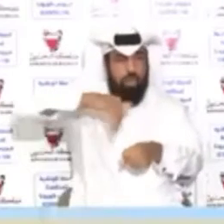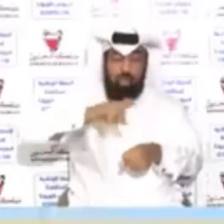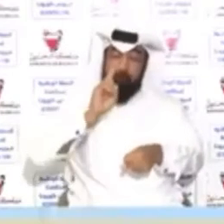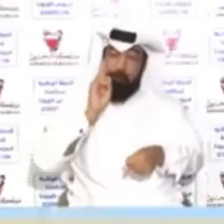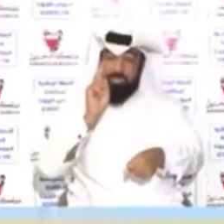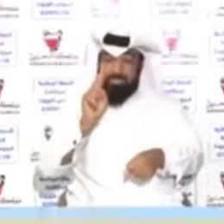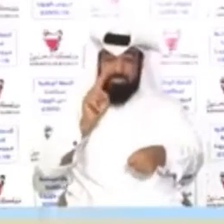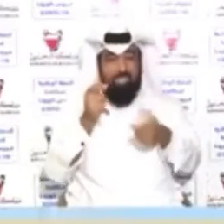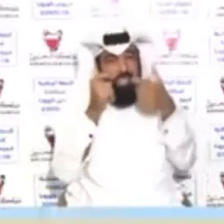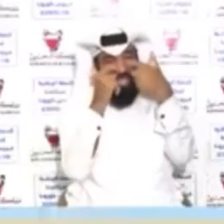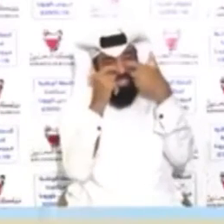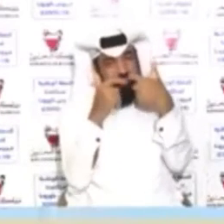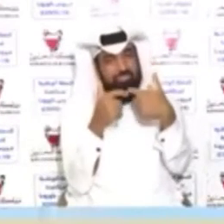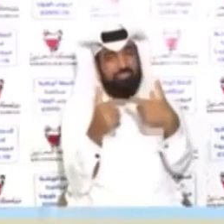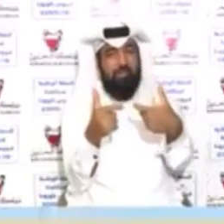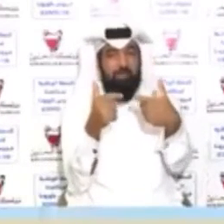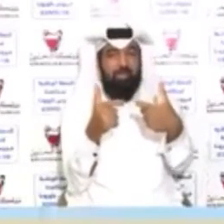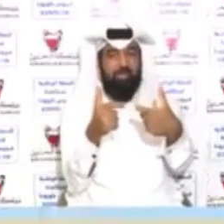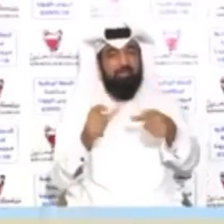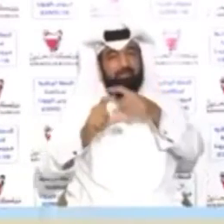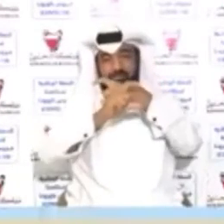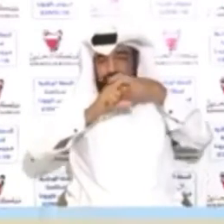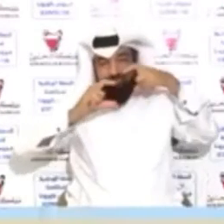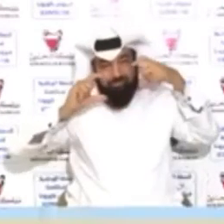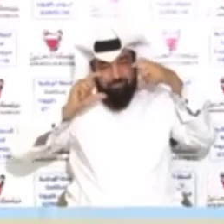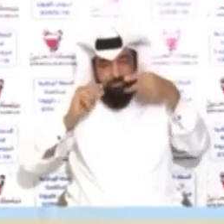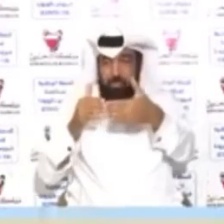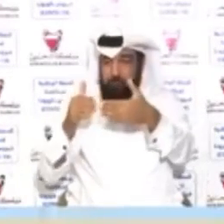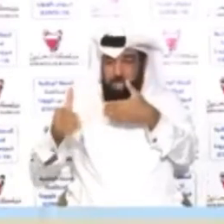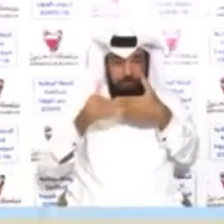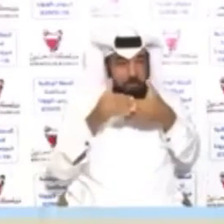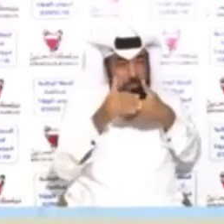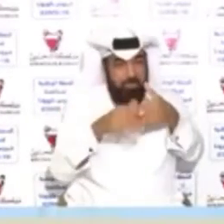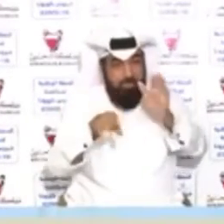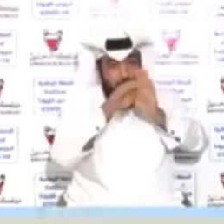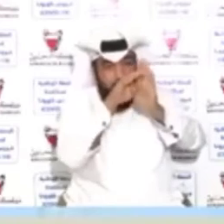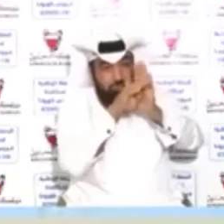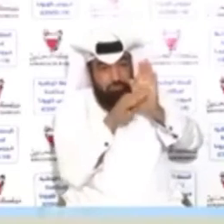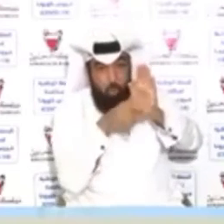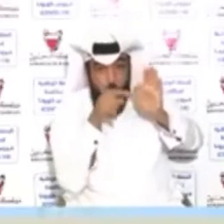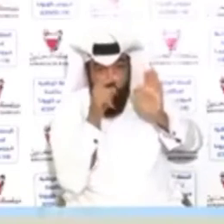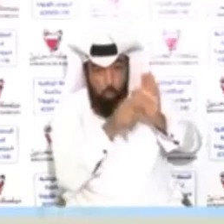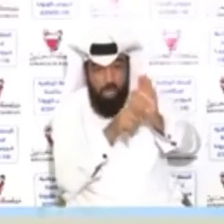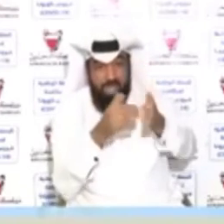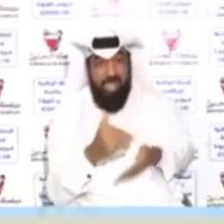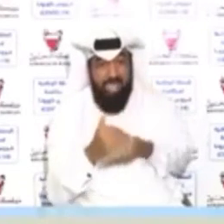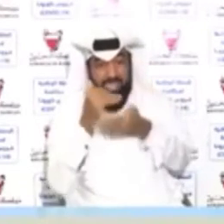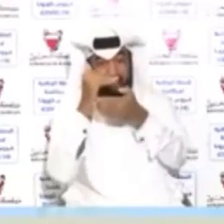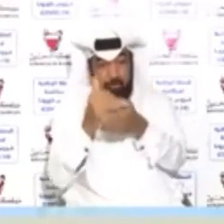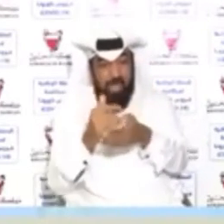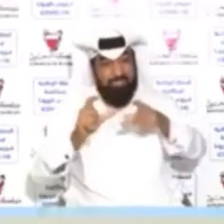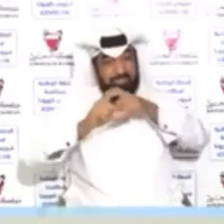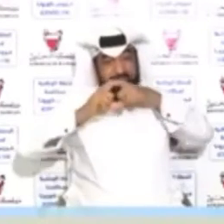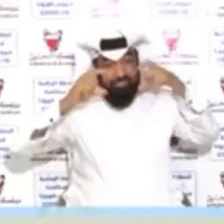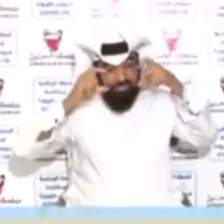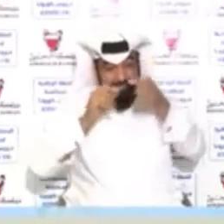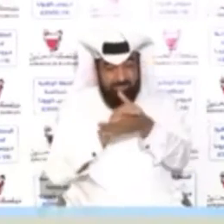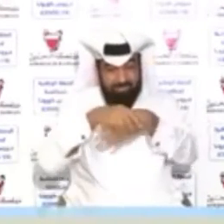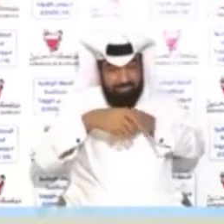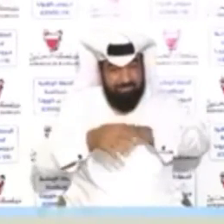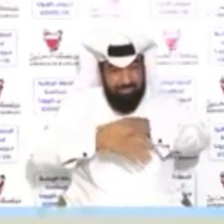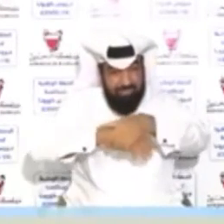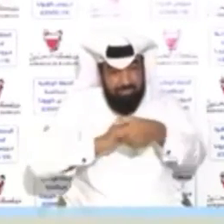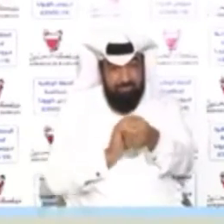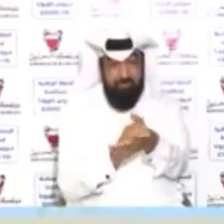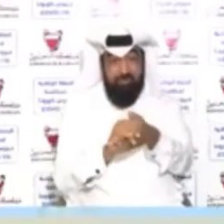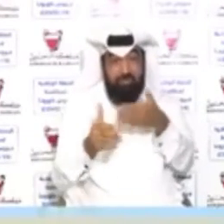واتباع يعني جميع الاشتراطات اللي وضعها الفريق الوطني من لبس الكمامة والنظافة الشخصية وغسل